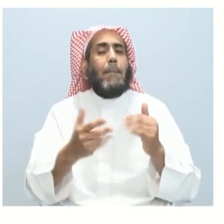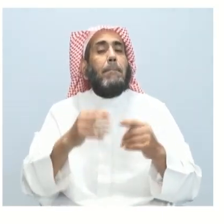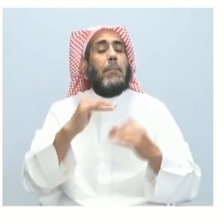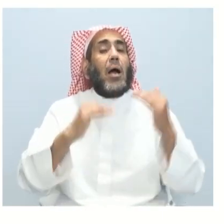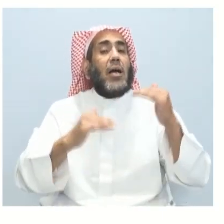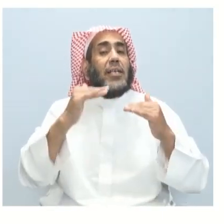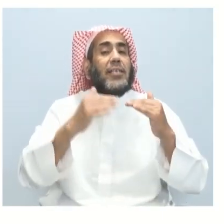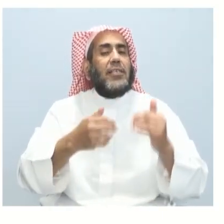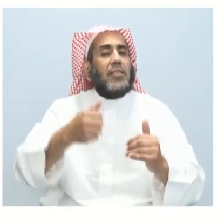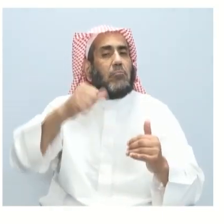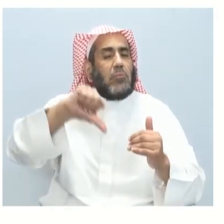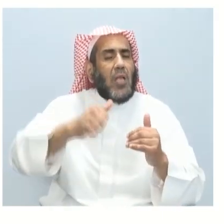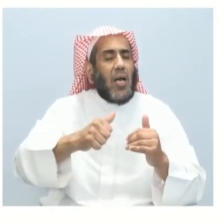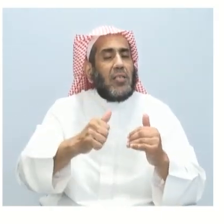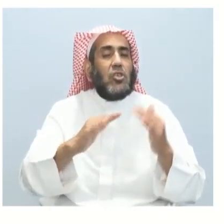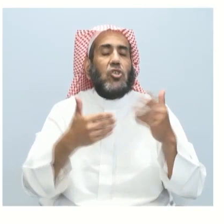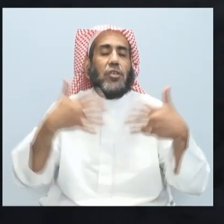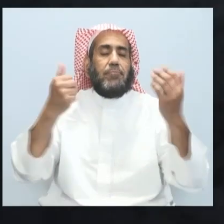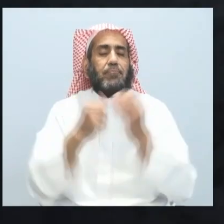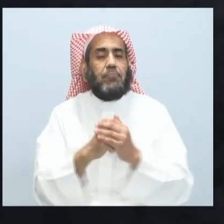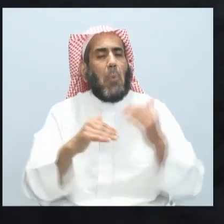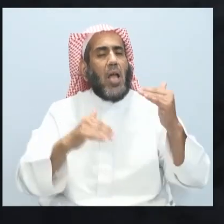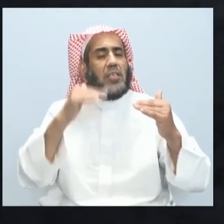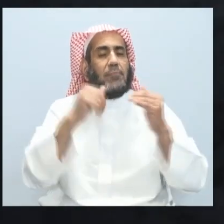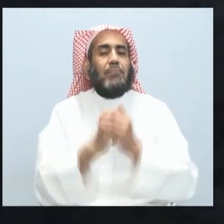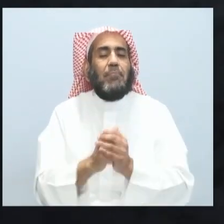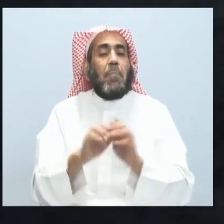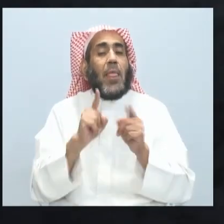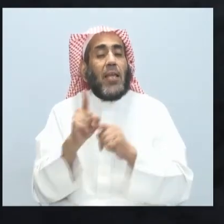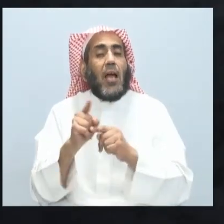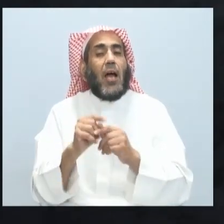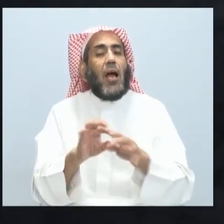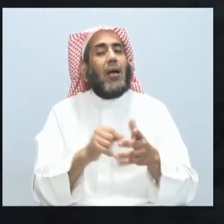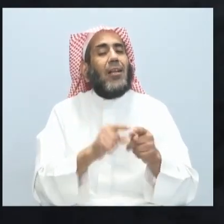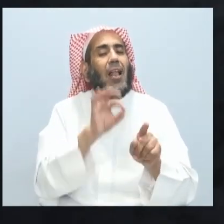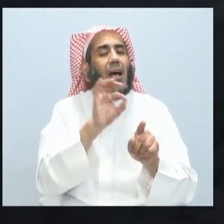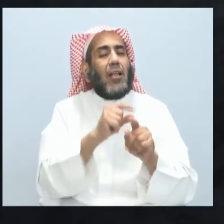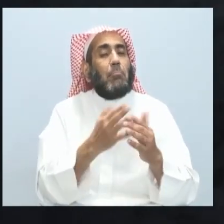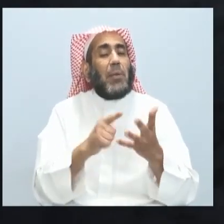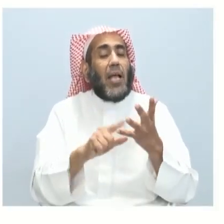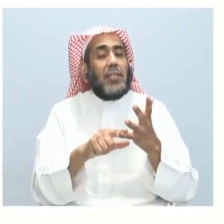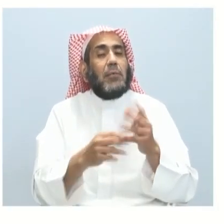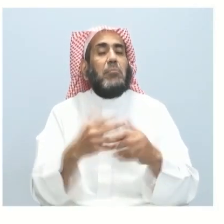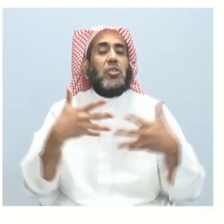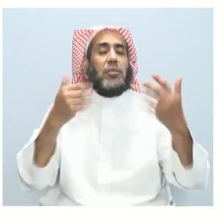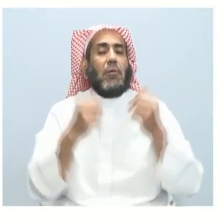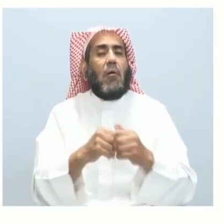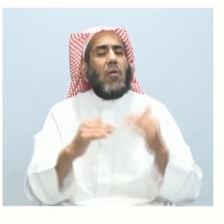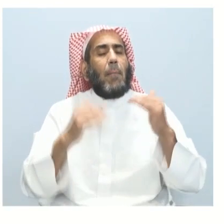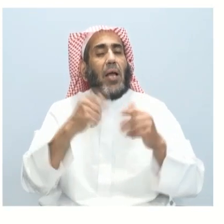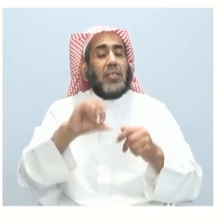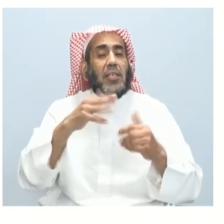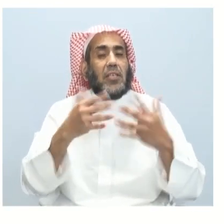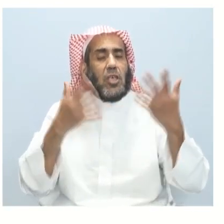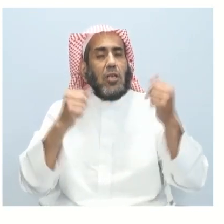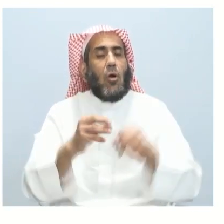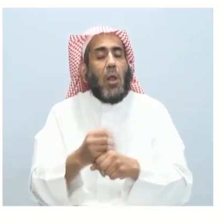الشعر مقاييس نقد الشعر طبعا مقاييس نقد الشعر هي اغراض التي بدات بالشعر في مقاييس نقد الشعر